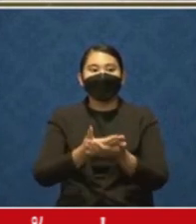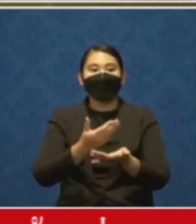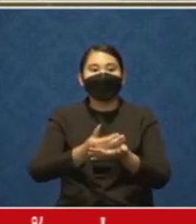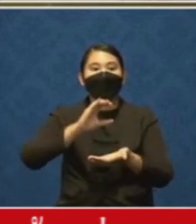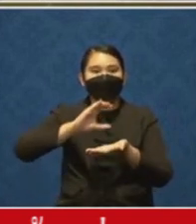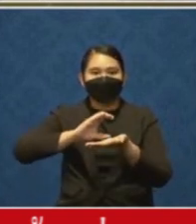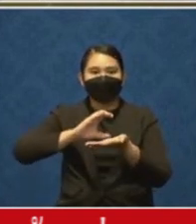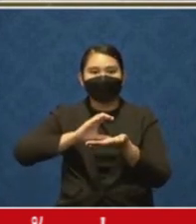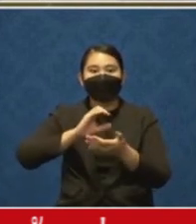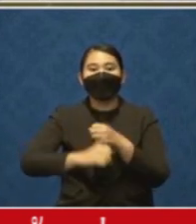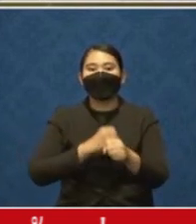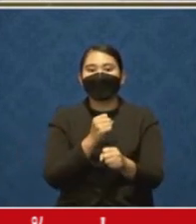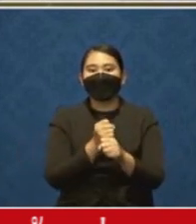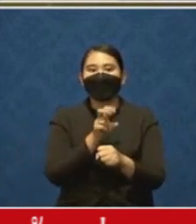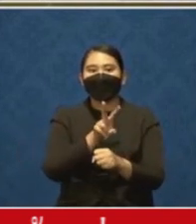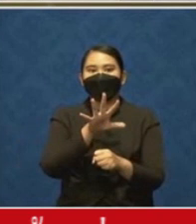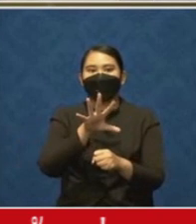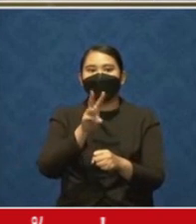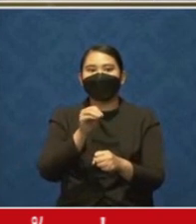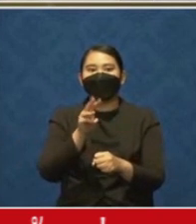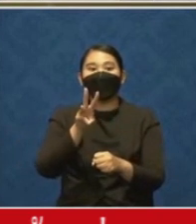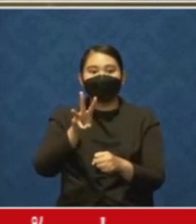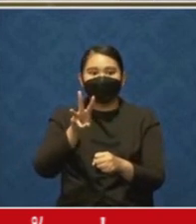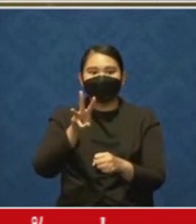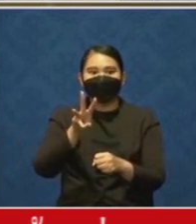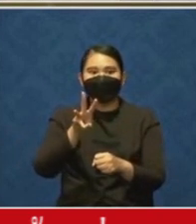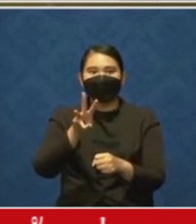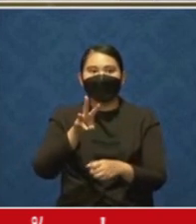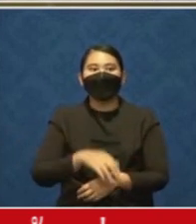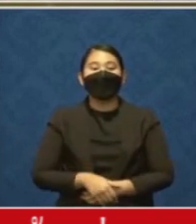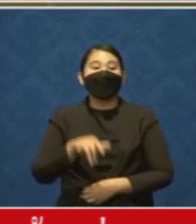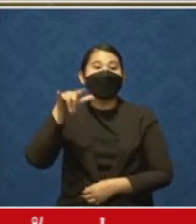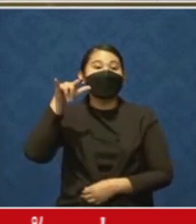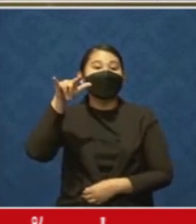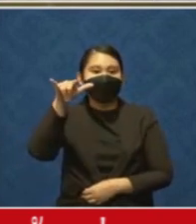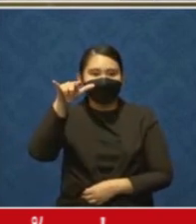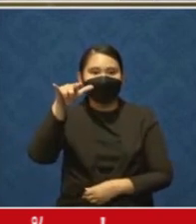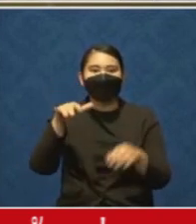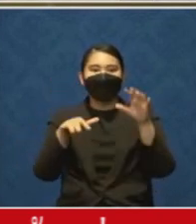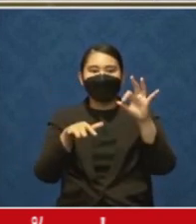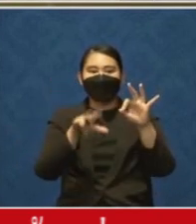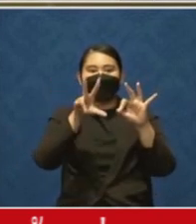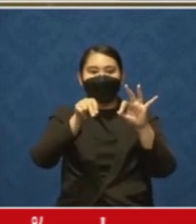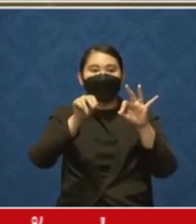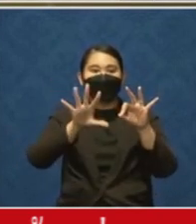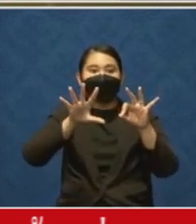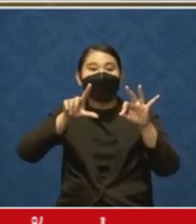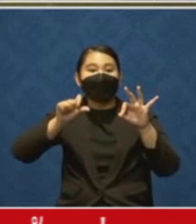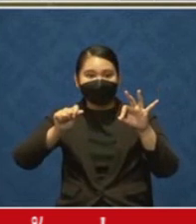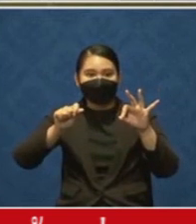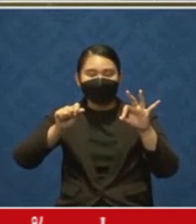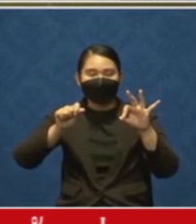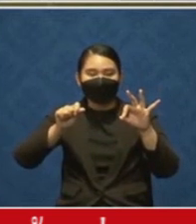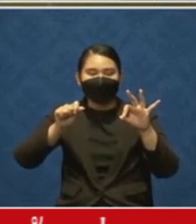งบประมาณรายจ่ายประจำปี2566ที่มีเครื่องบิน F-35A นะครับอยู่ในพรบ.งบประมาณเ